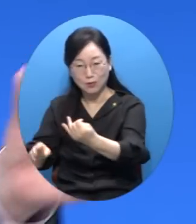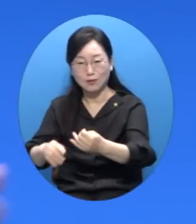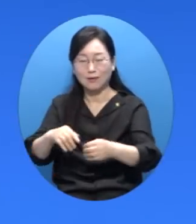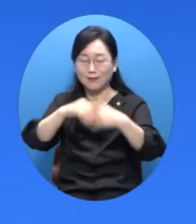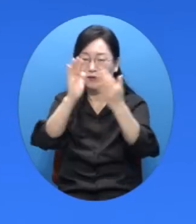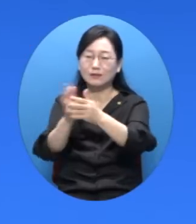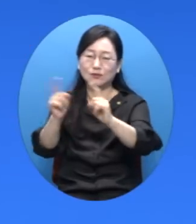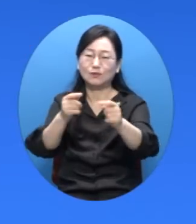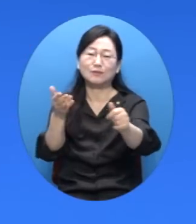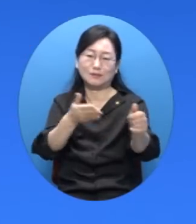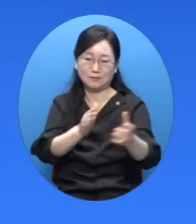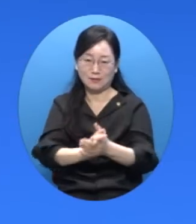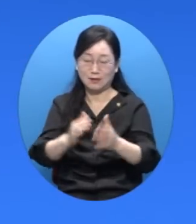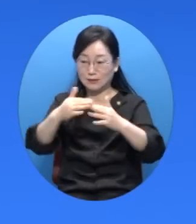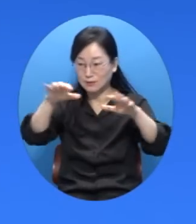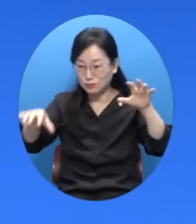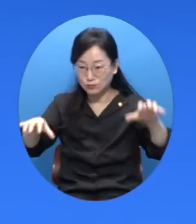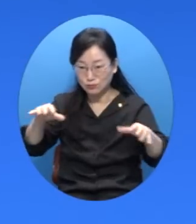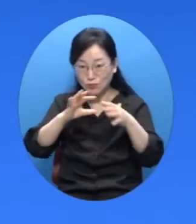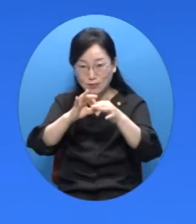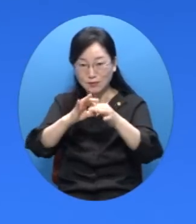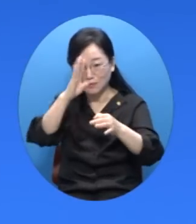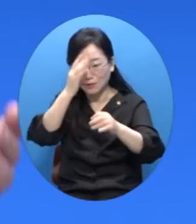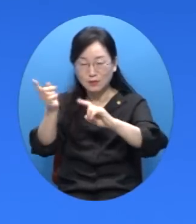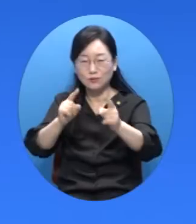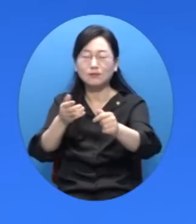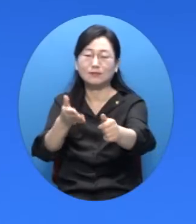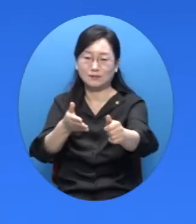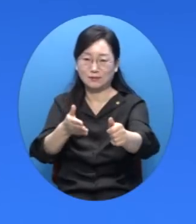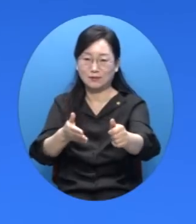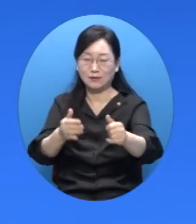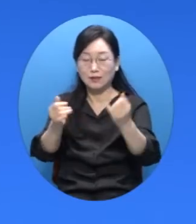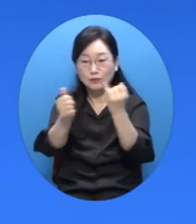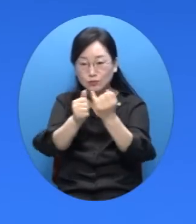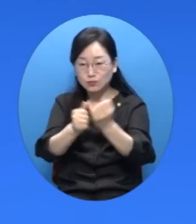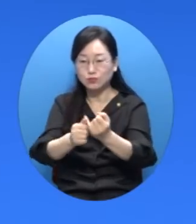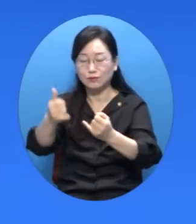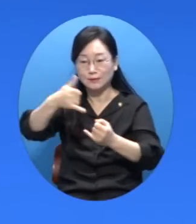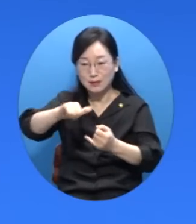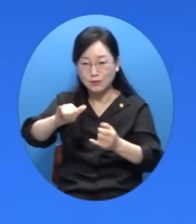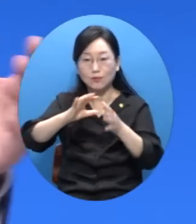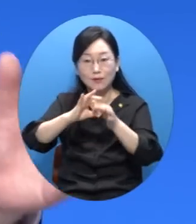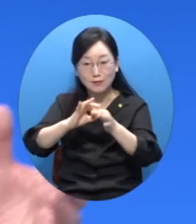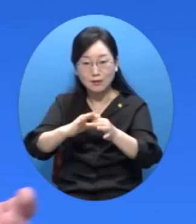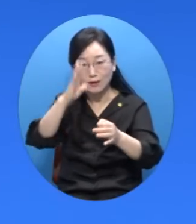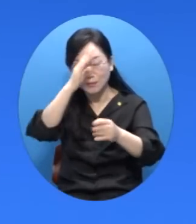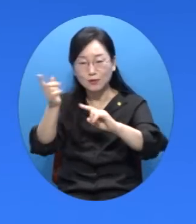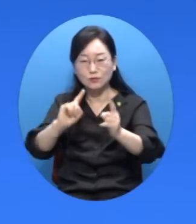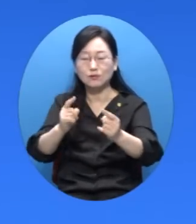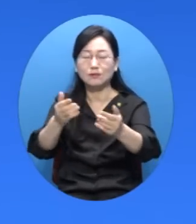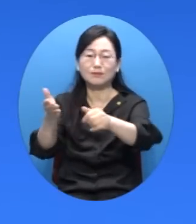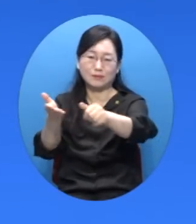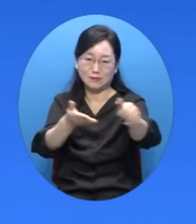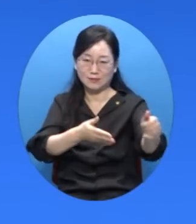이웃과의 관계에서 생긴 병들이 치료받아야 되는 것입니다. 부부간의 부모 자녀 간에 생긴 병들이 치료받아야 되는